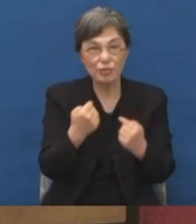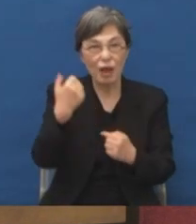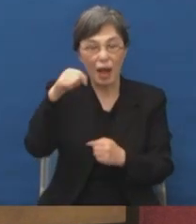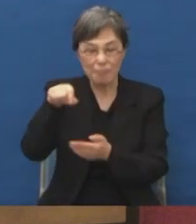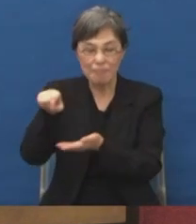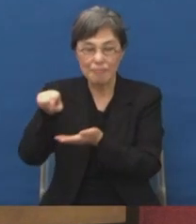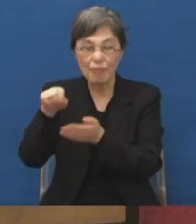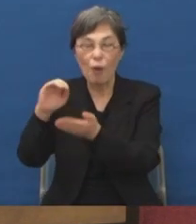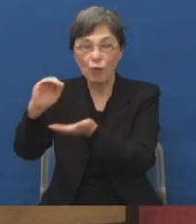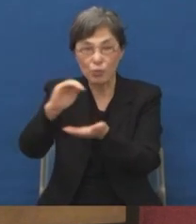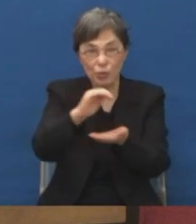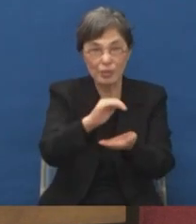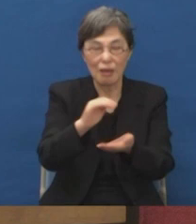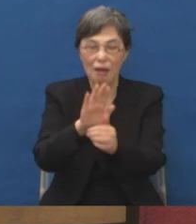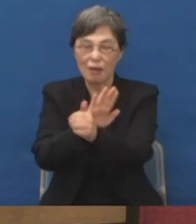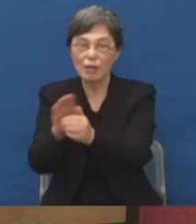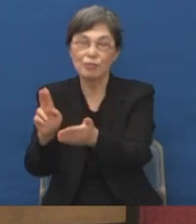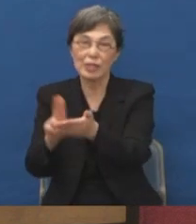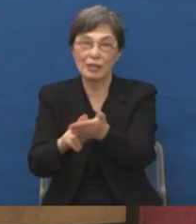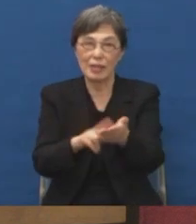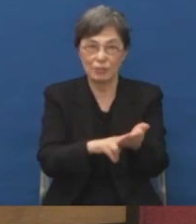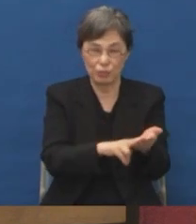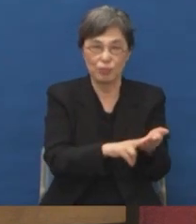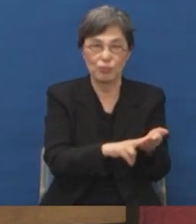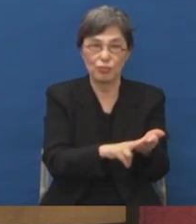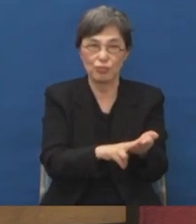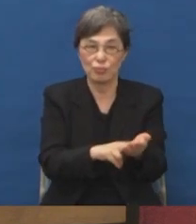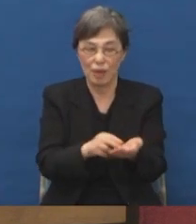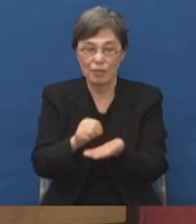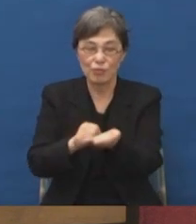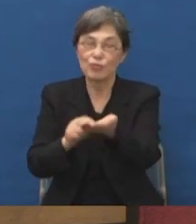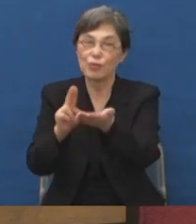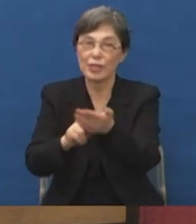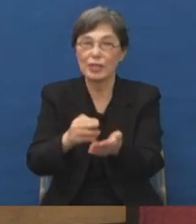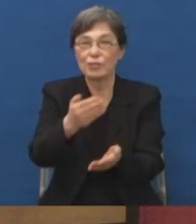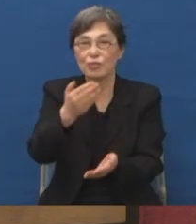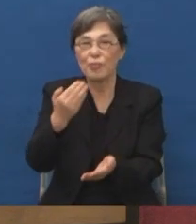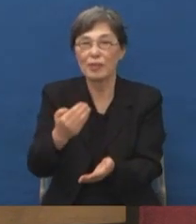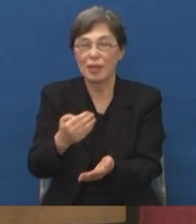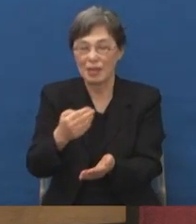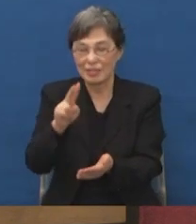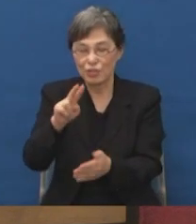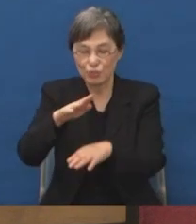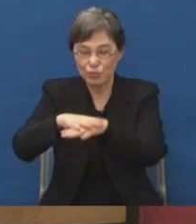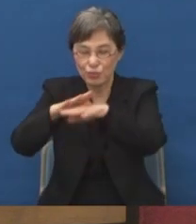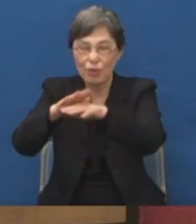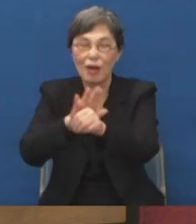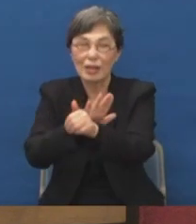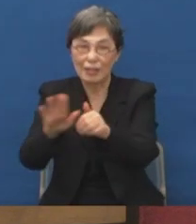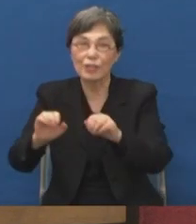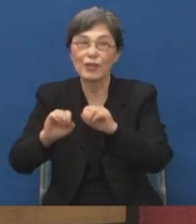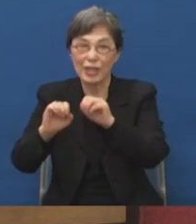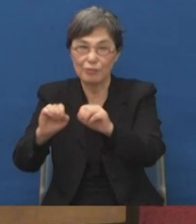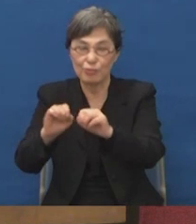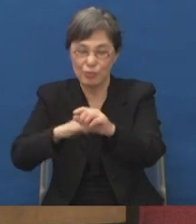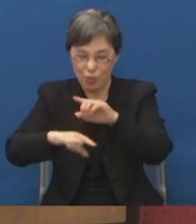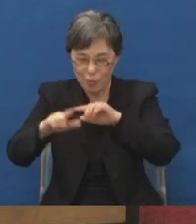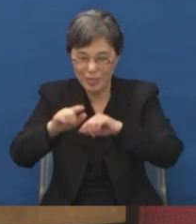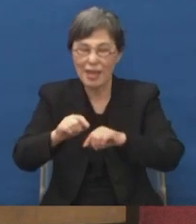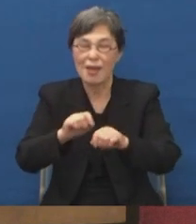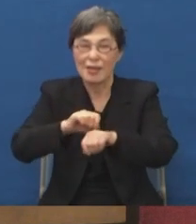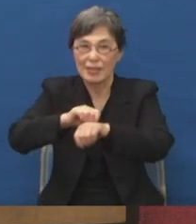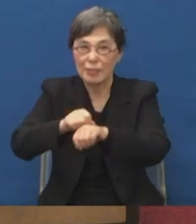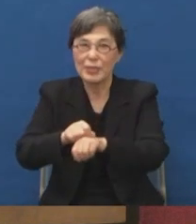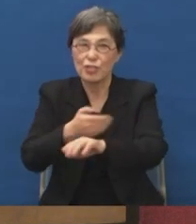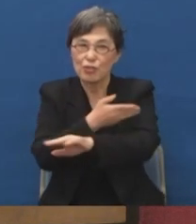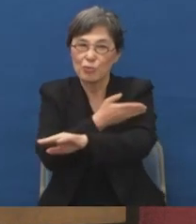に閣議決定するとして、輸出を決定する前に二重の閣議決定でより厳格なプロ